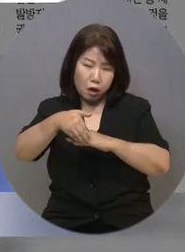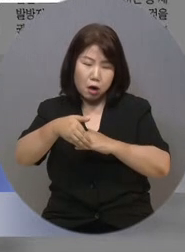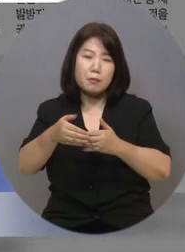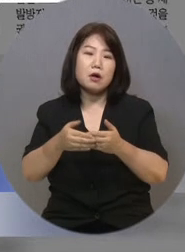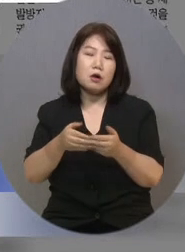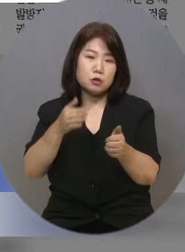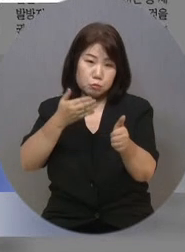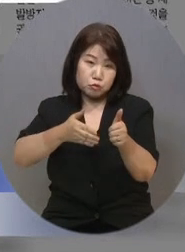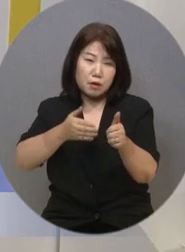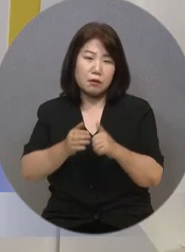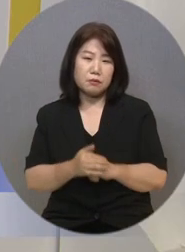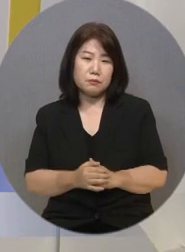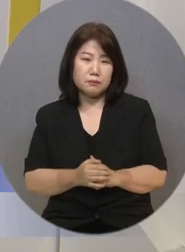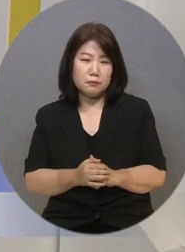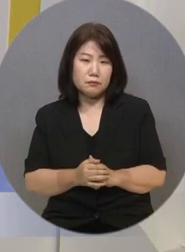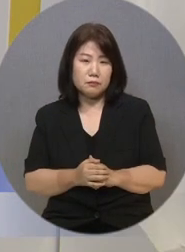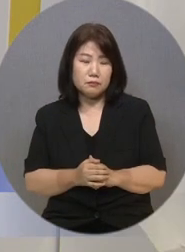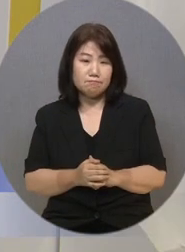권고했습니다